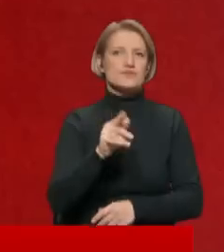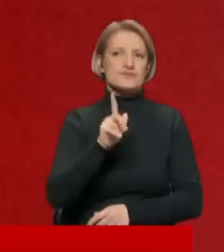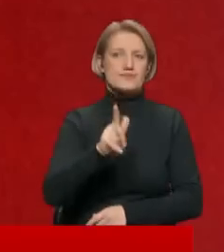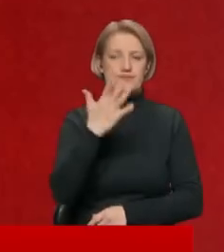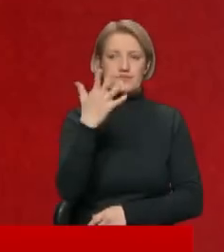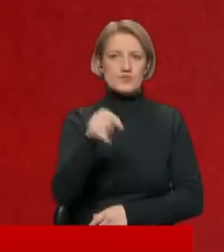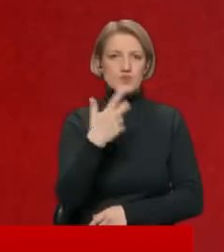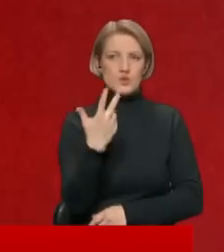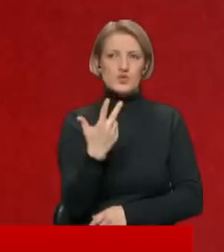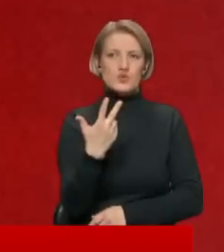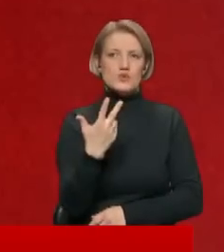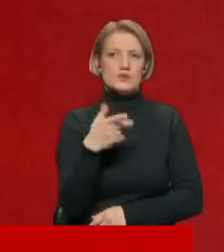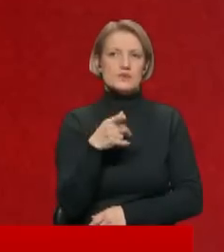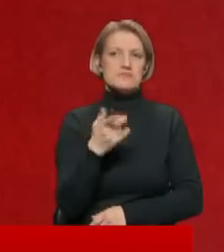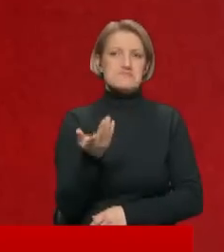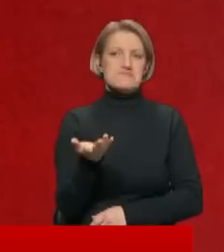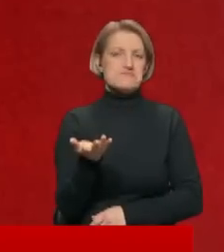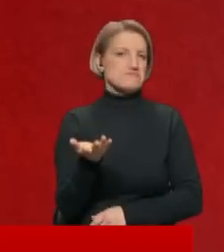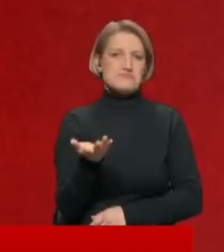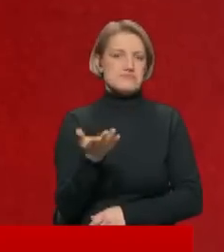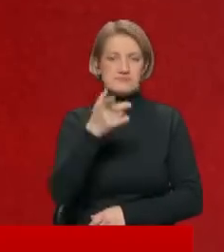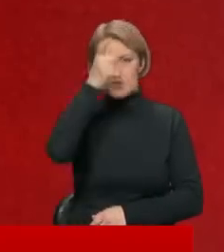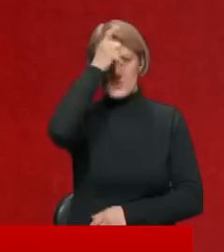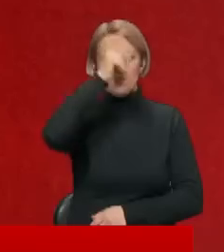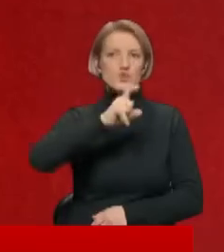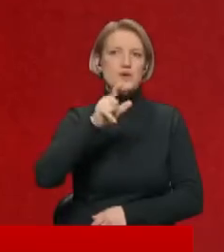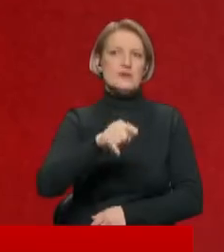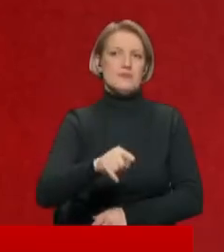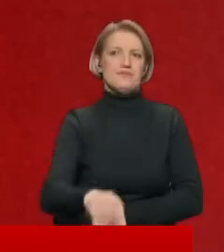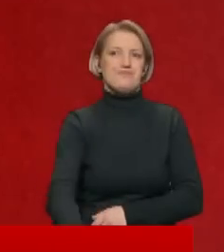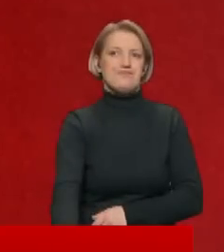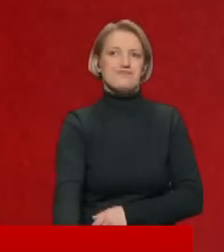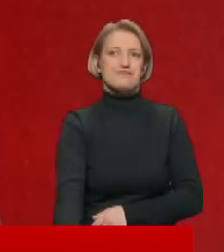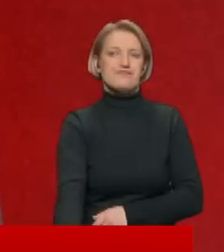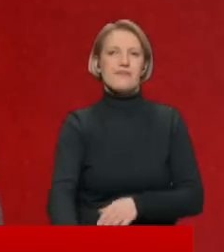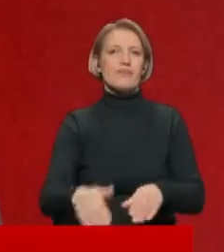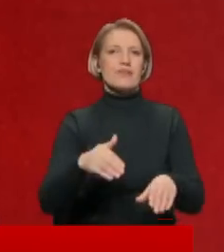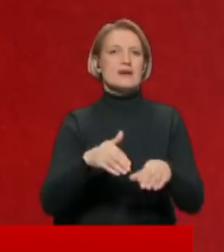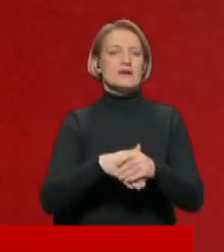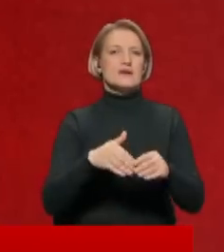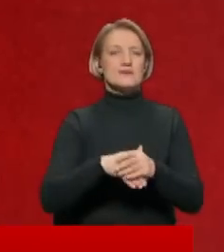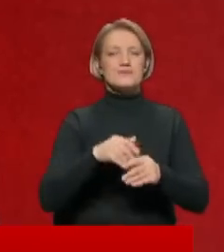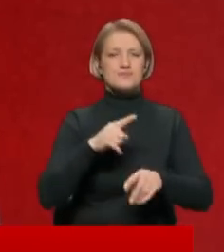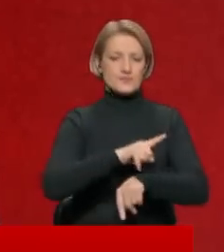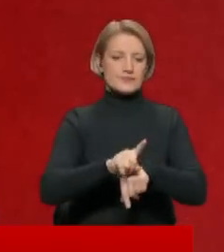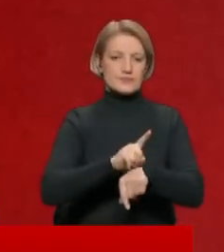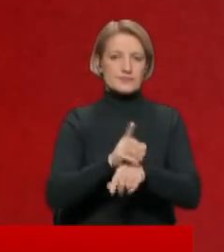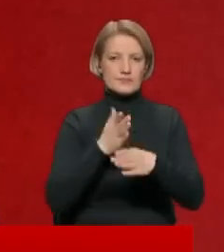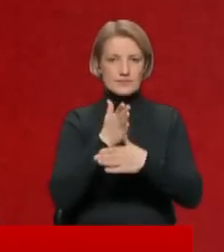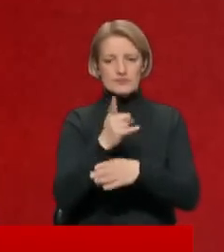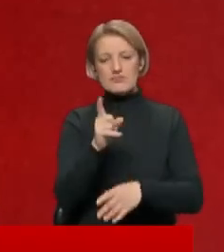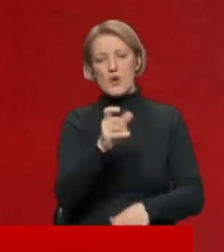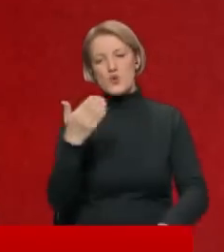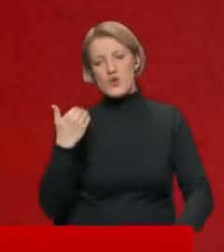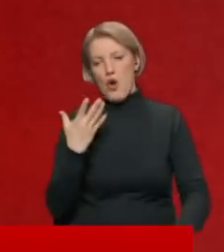beşte üçte oldu yani artık Türkiye'nin seçim sürecine girdi yani bir ay önce o